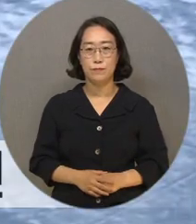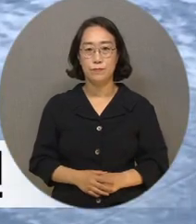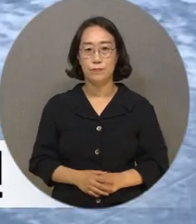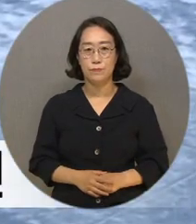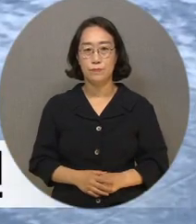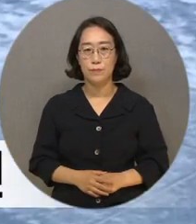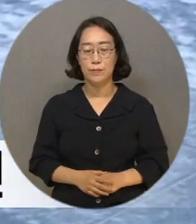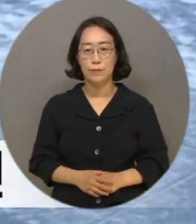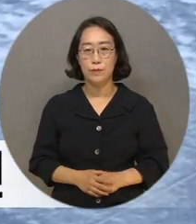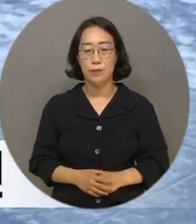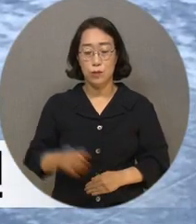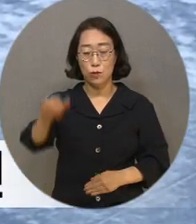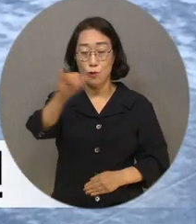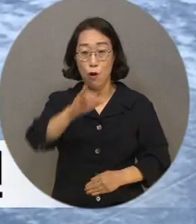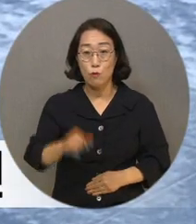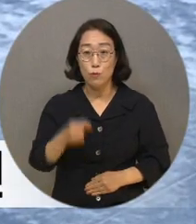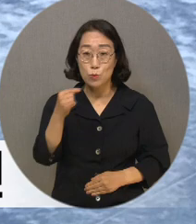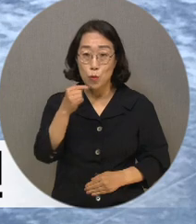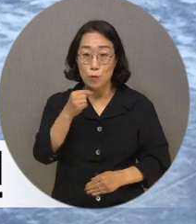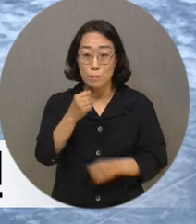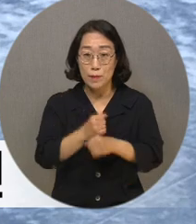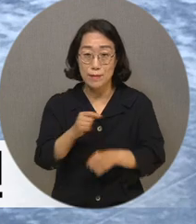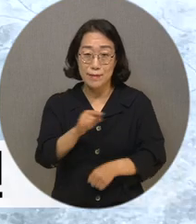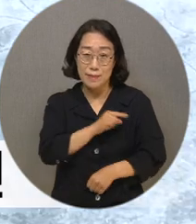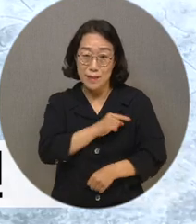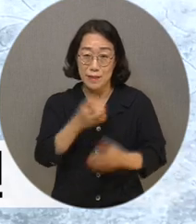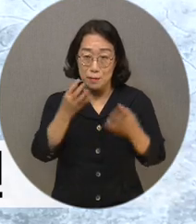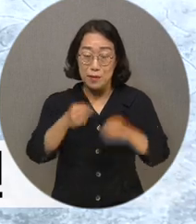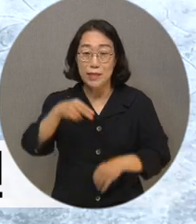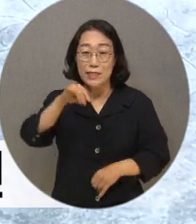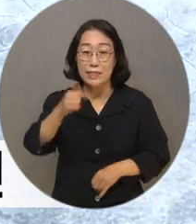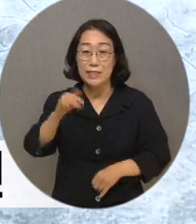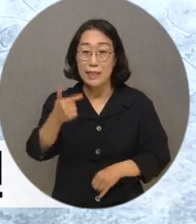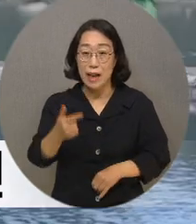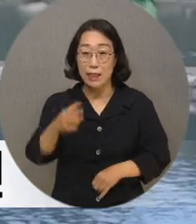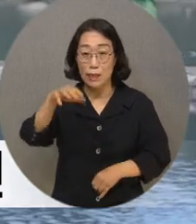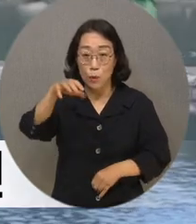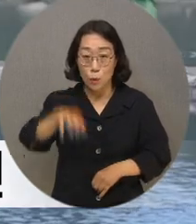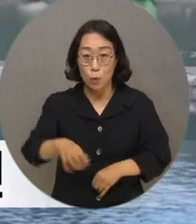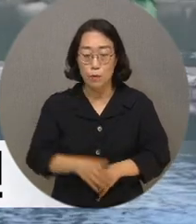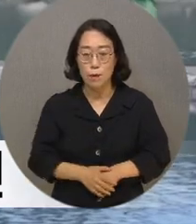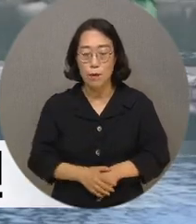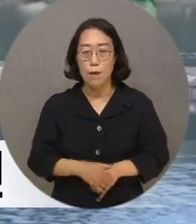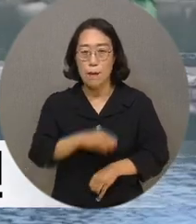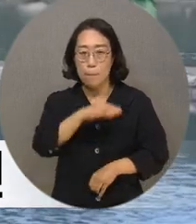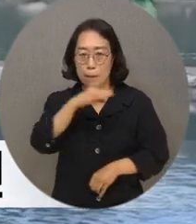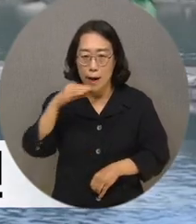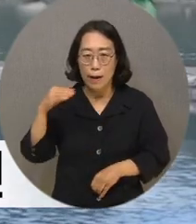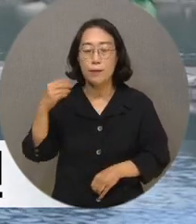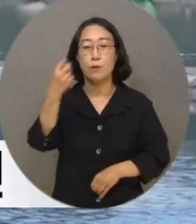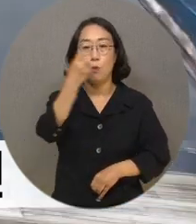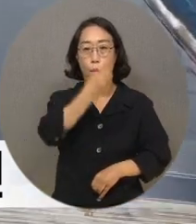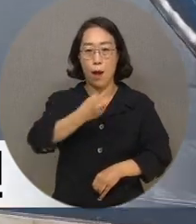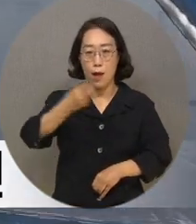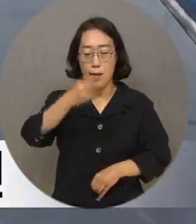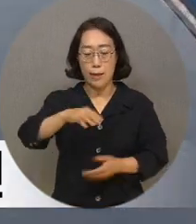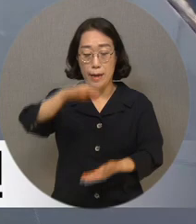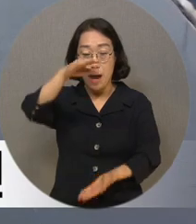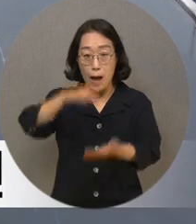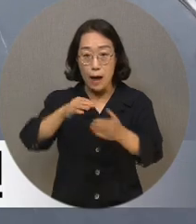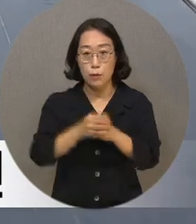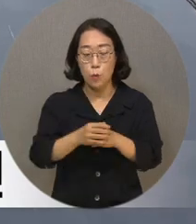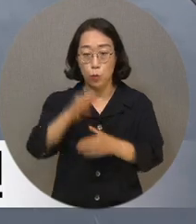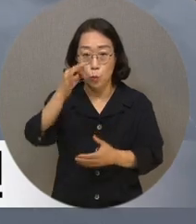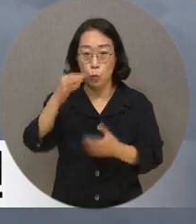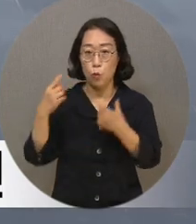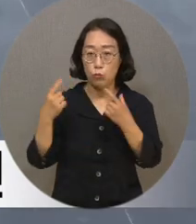전국 천일염 생산량의 75% 이상을 차지하는 신한 천일염이 체계적인 품질 관리와 수급 조절, 가격 안정화